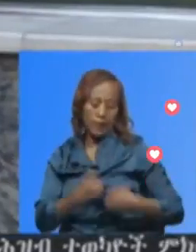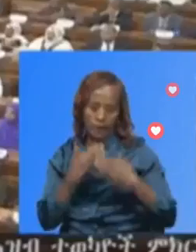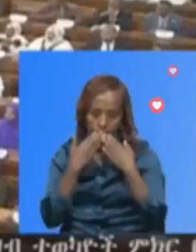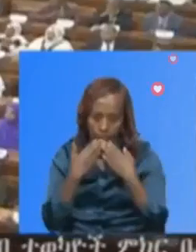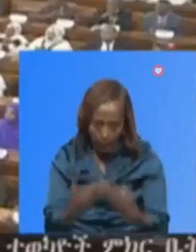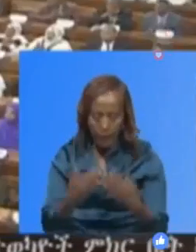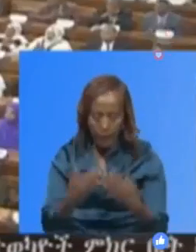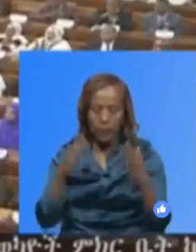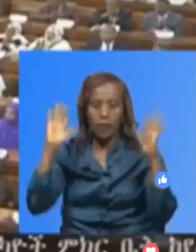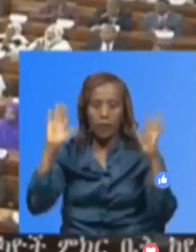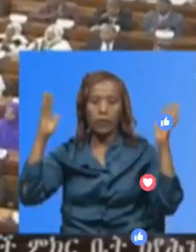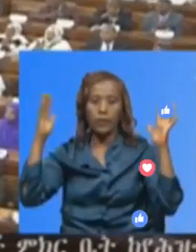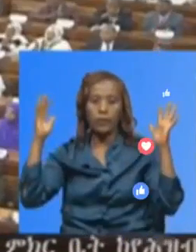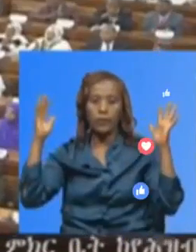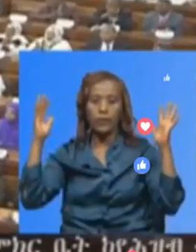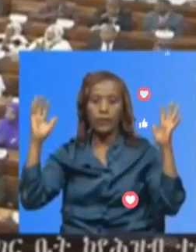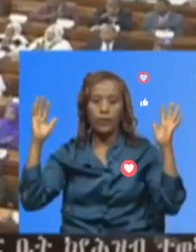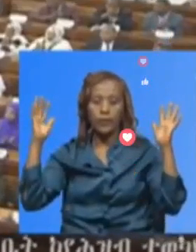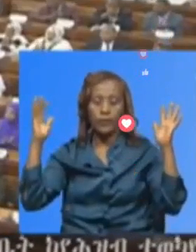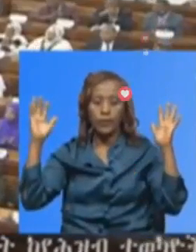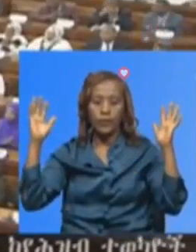አመሰግናለሁ።